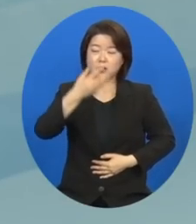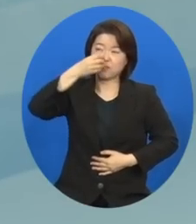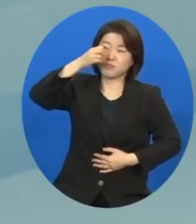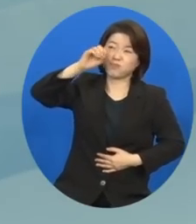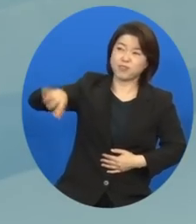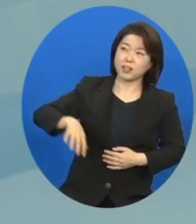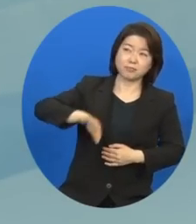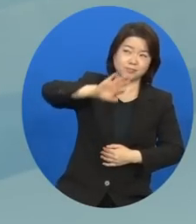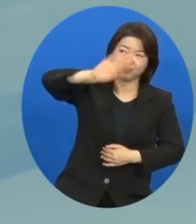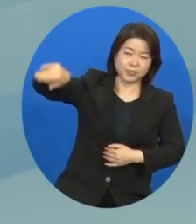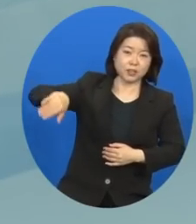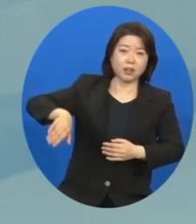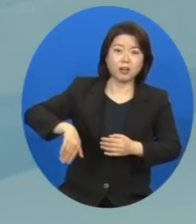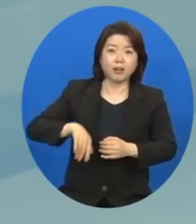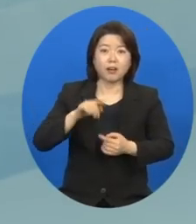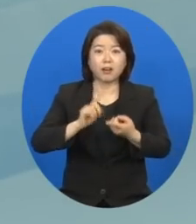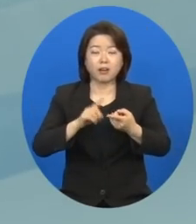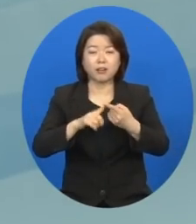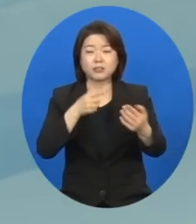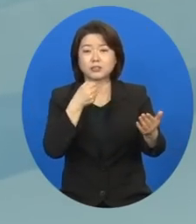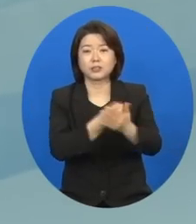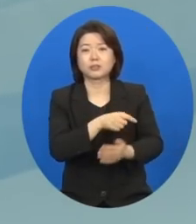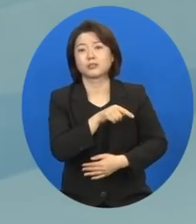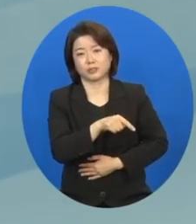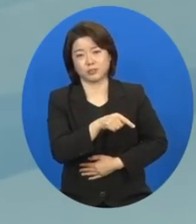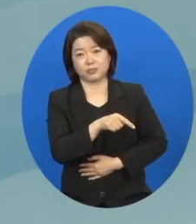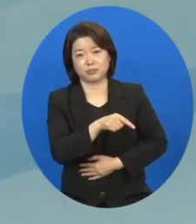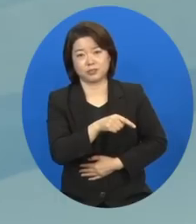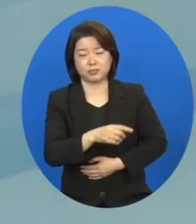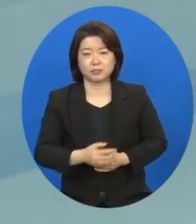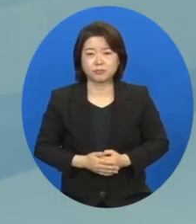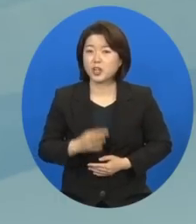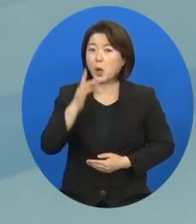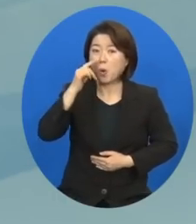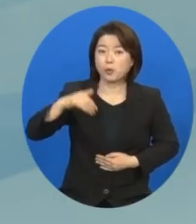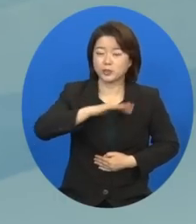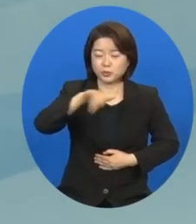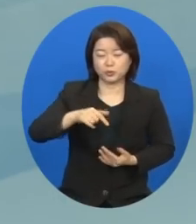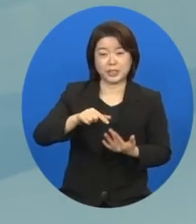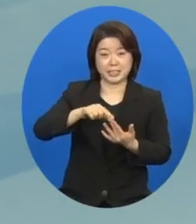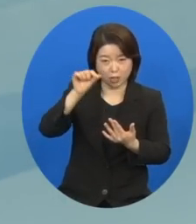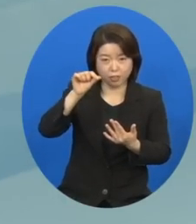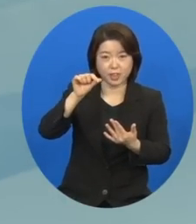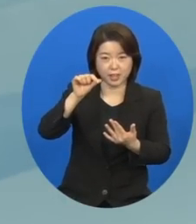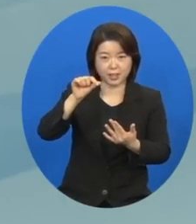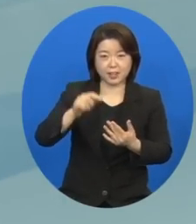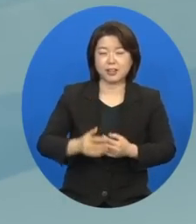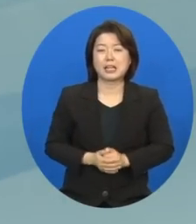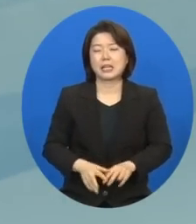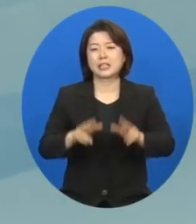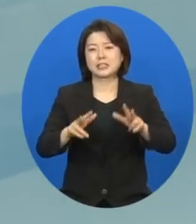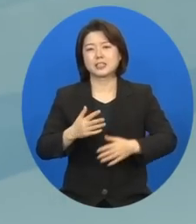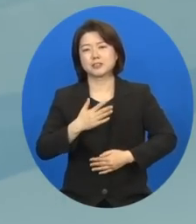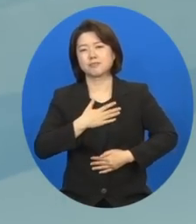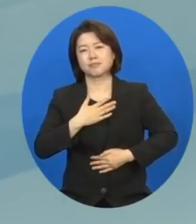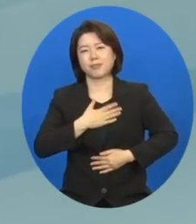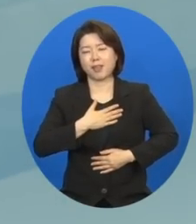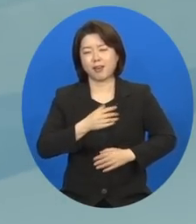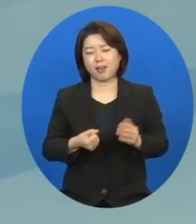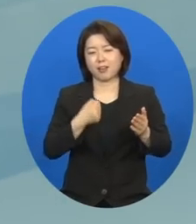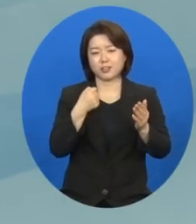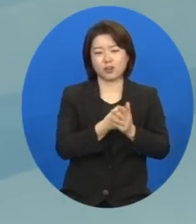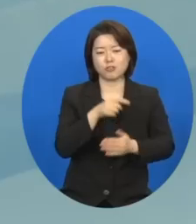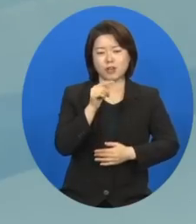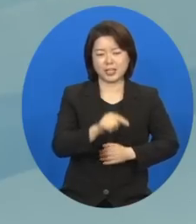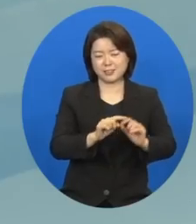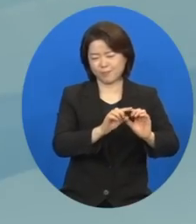송두리째 무시하는 결정이었다는 것입니다. 혹시 여러분 우리의 선택이, 지금 우리가 결정한 그